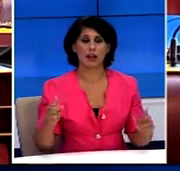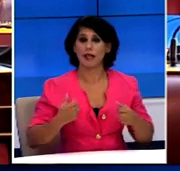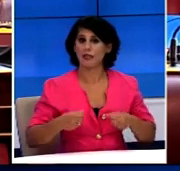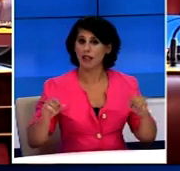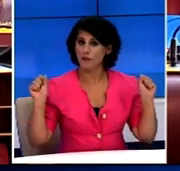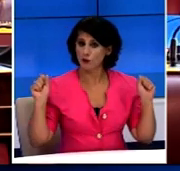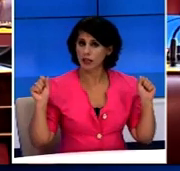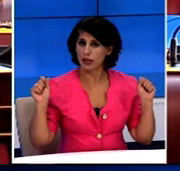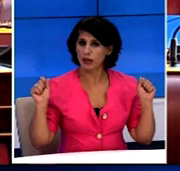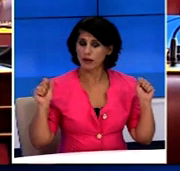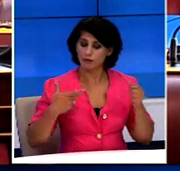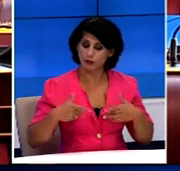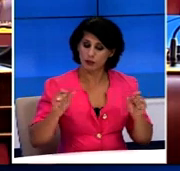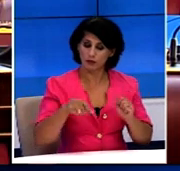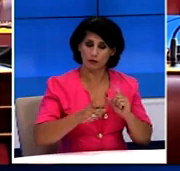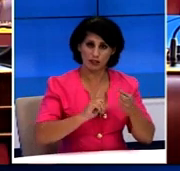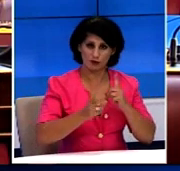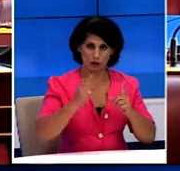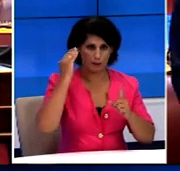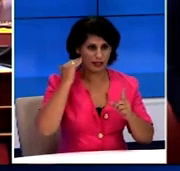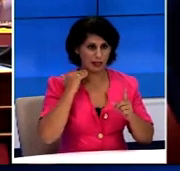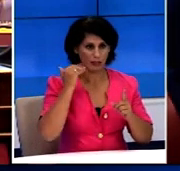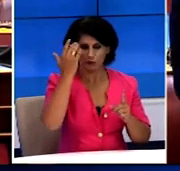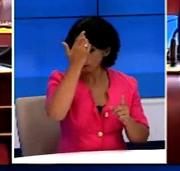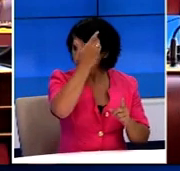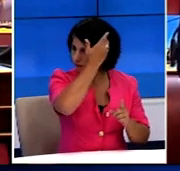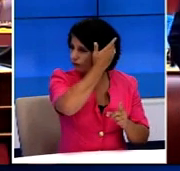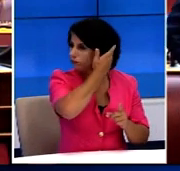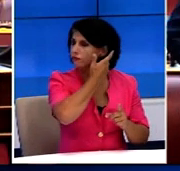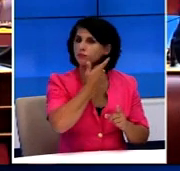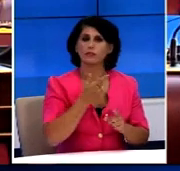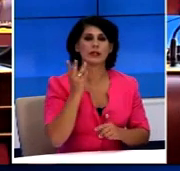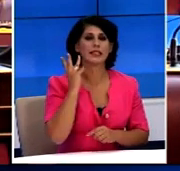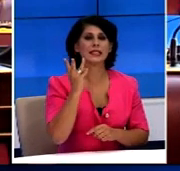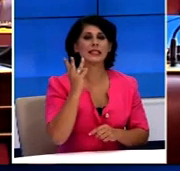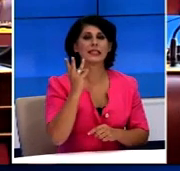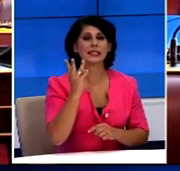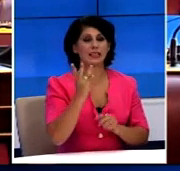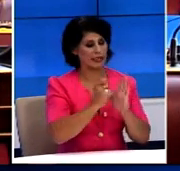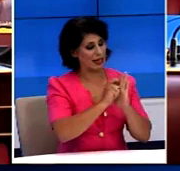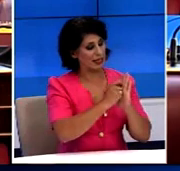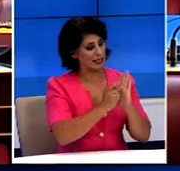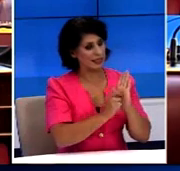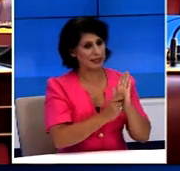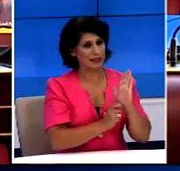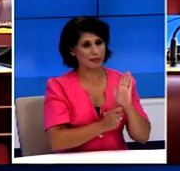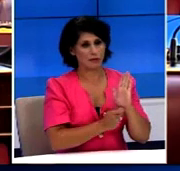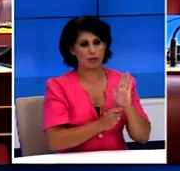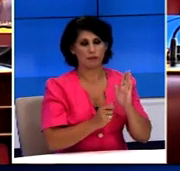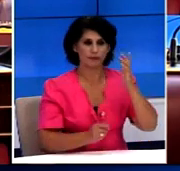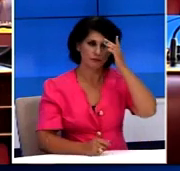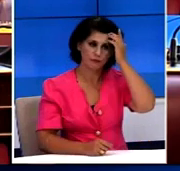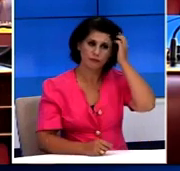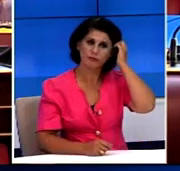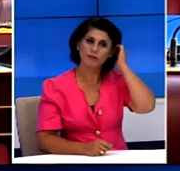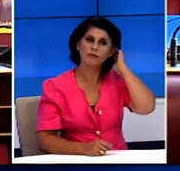την συμφωνία με την Αίγυπτο επικεντρώνεται σε τρία κρίσιμα σημεία, τα οποία σας τα